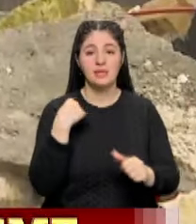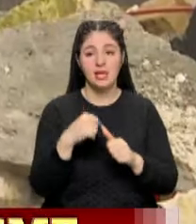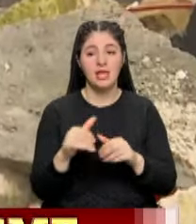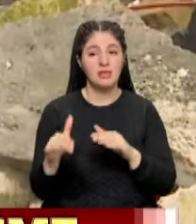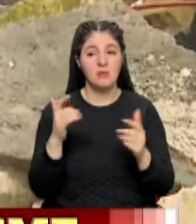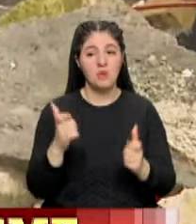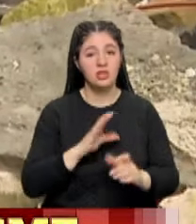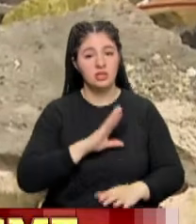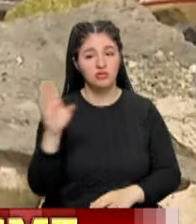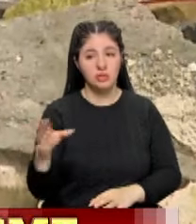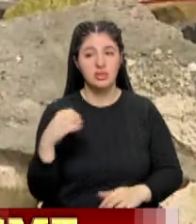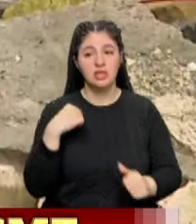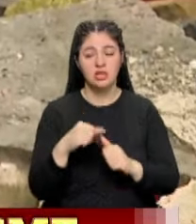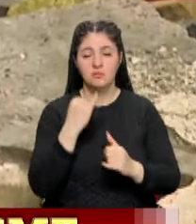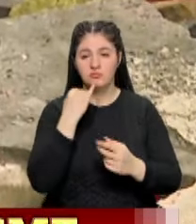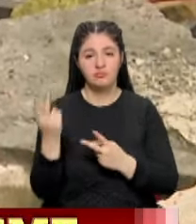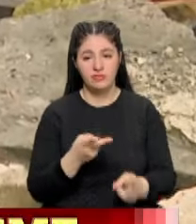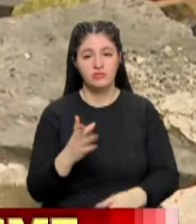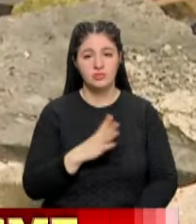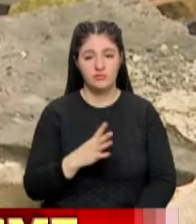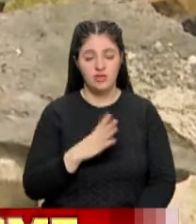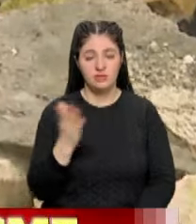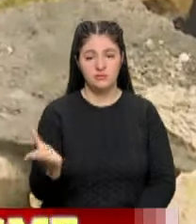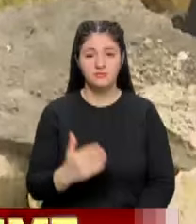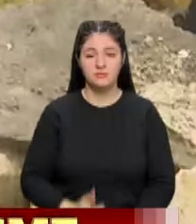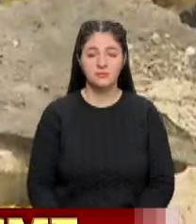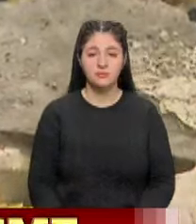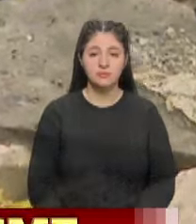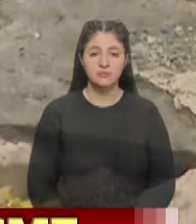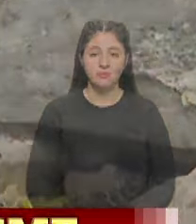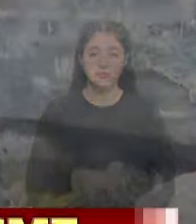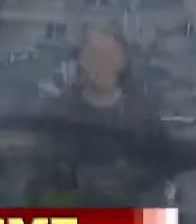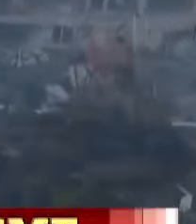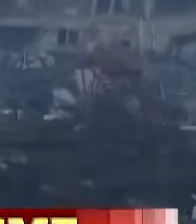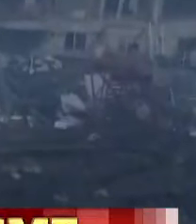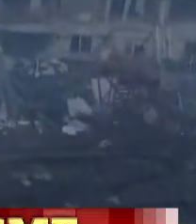deprem bölgesine gideceğiz. Yine konukları ağırlayacağız.